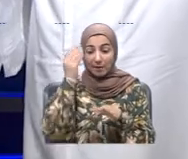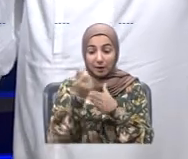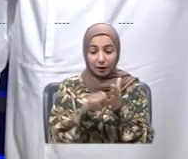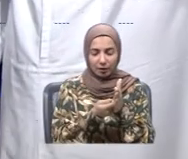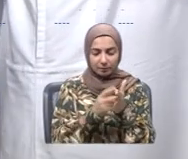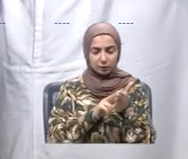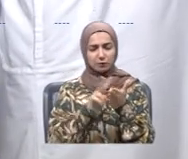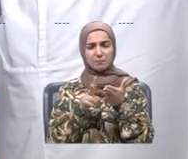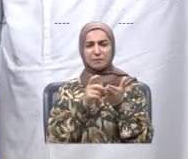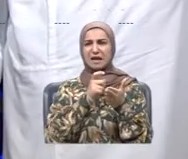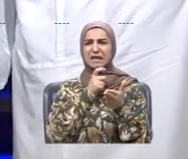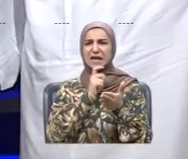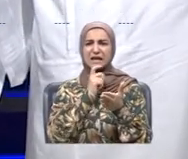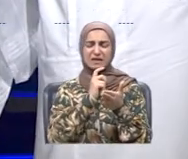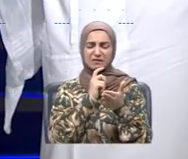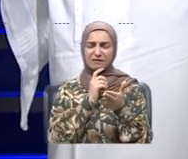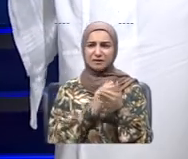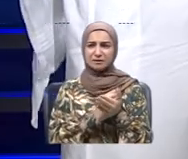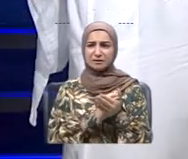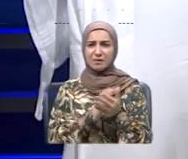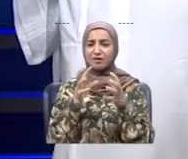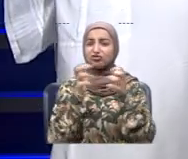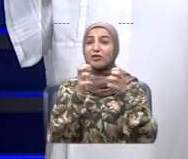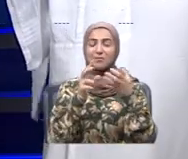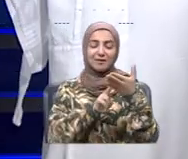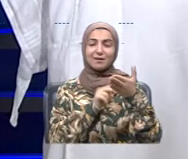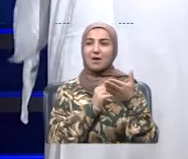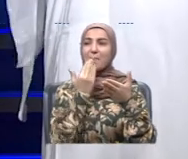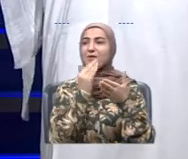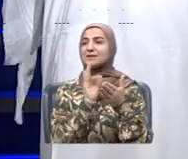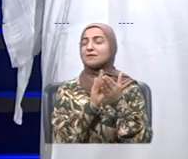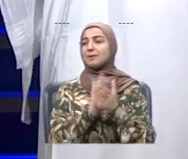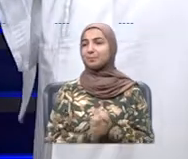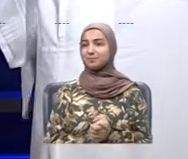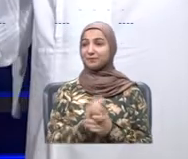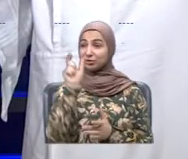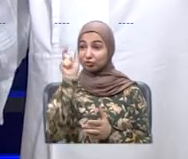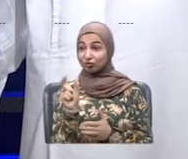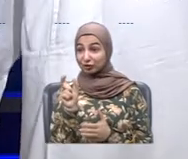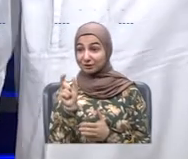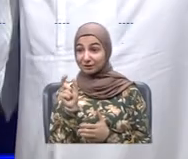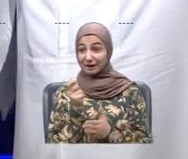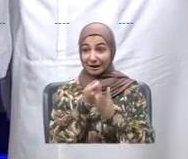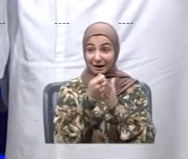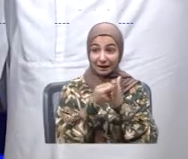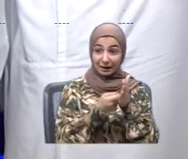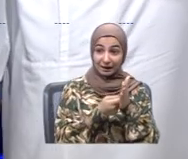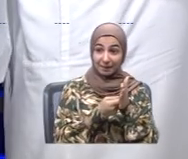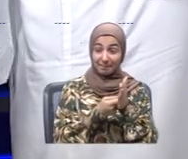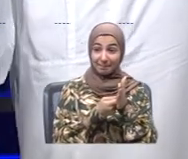عمله. أما السبب الثاني يتعلق بكاتب المقال نفسه وهو يحيى